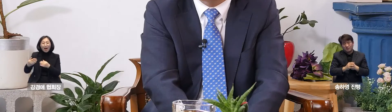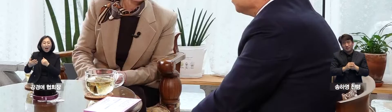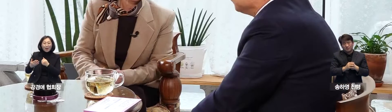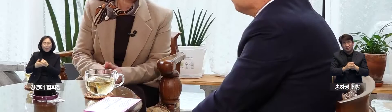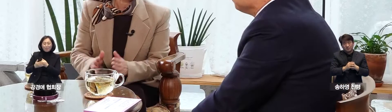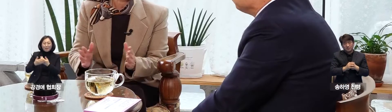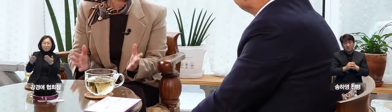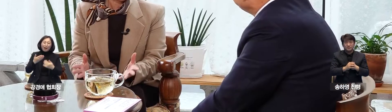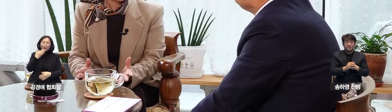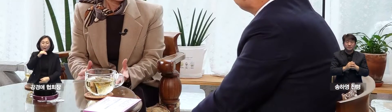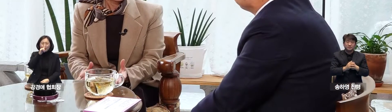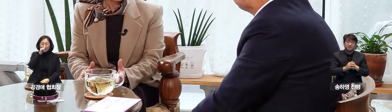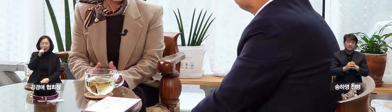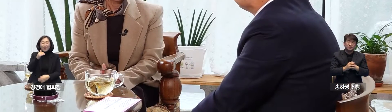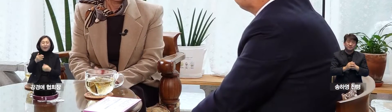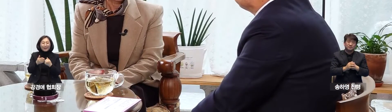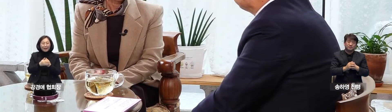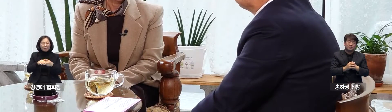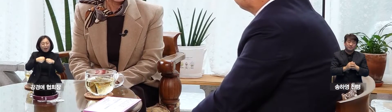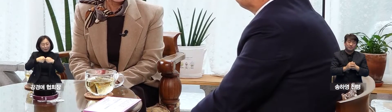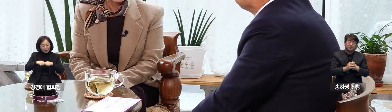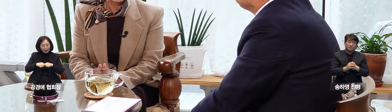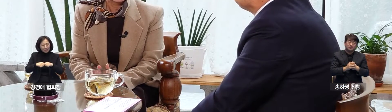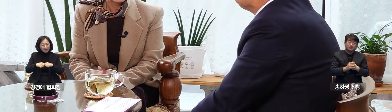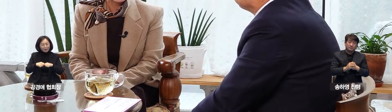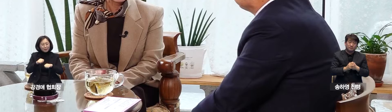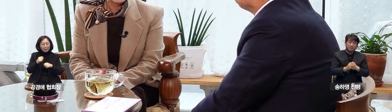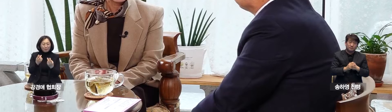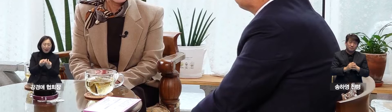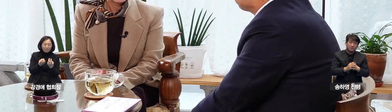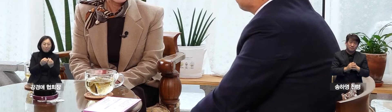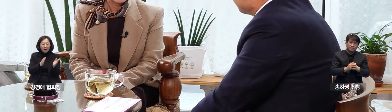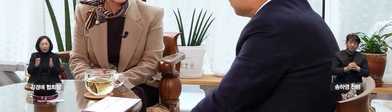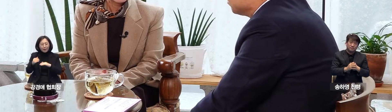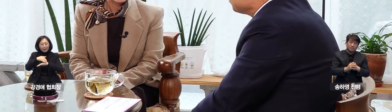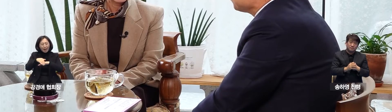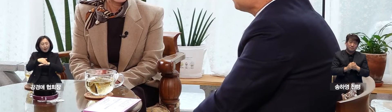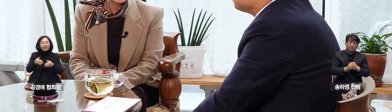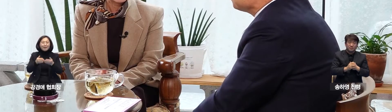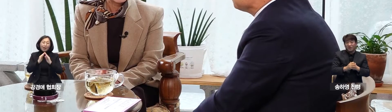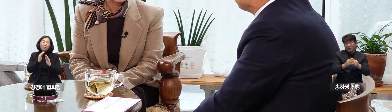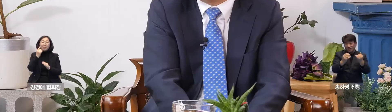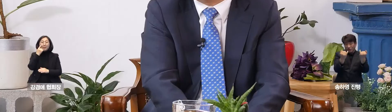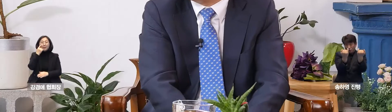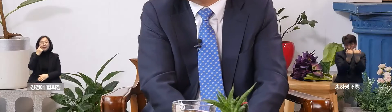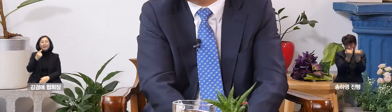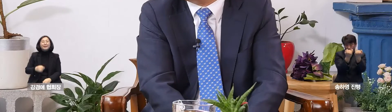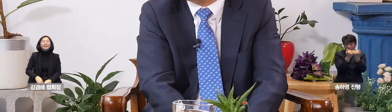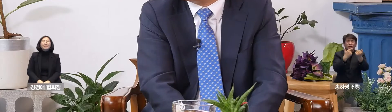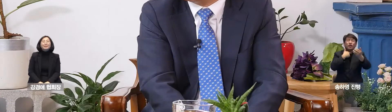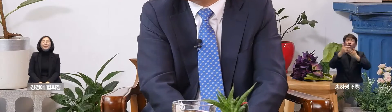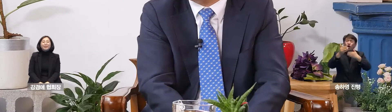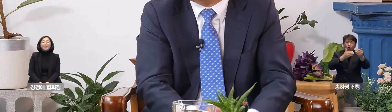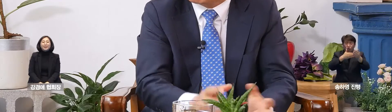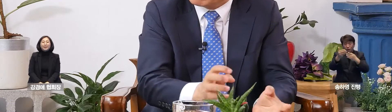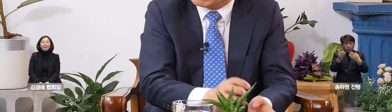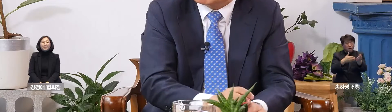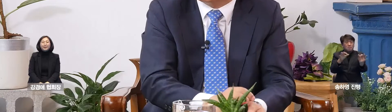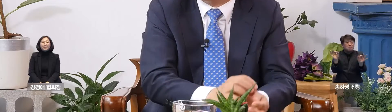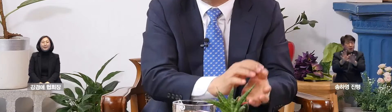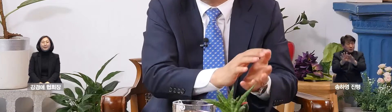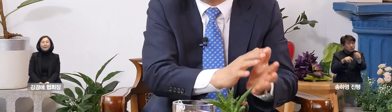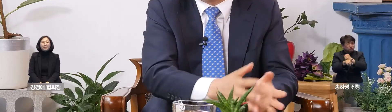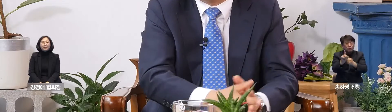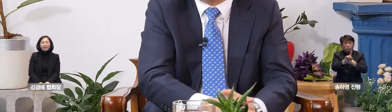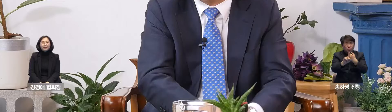있으니까 구체적으로 좀 대안도 만들고 계획도 세워서. 네. 여성이 그렇죠. 경력이 단절되는 이유가 대개 이제